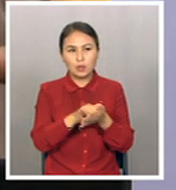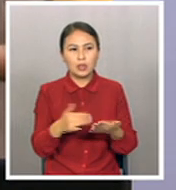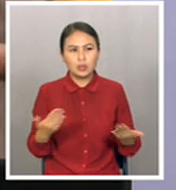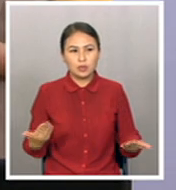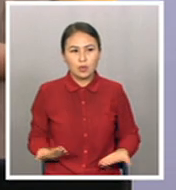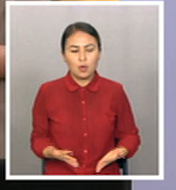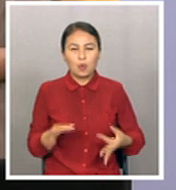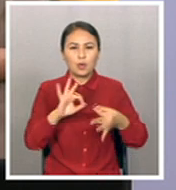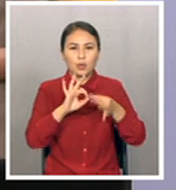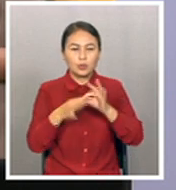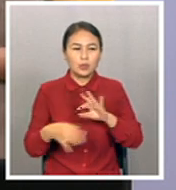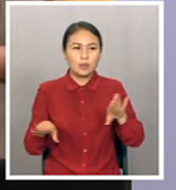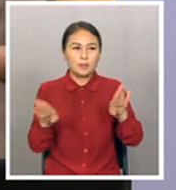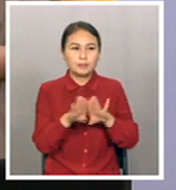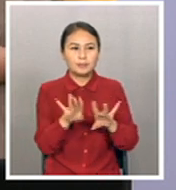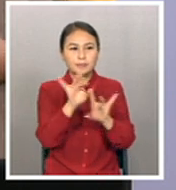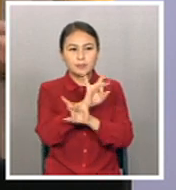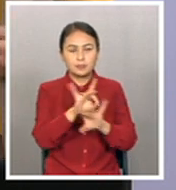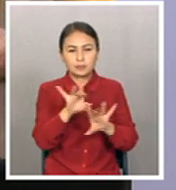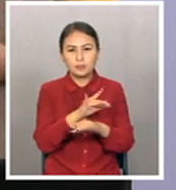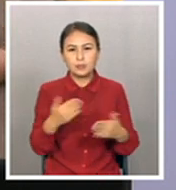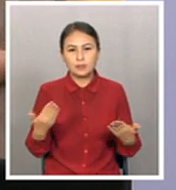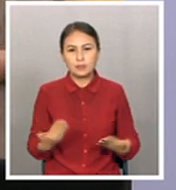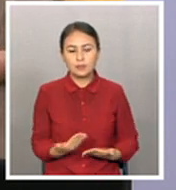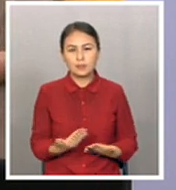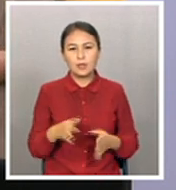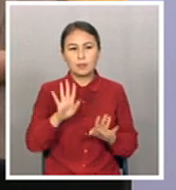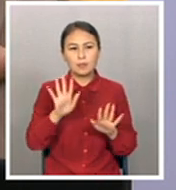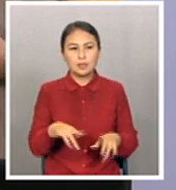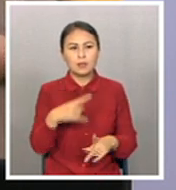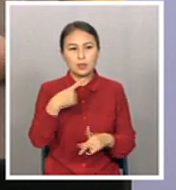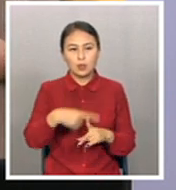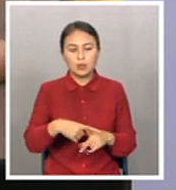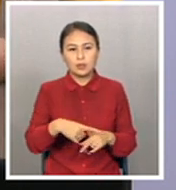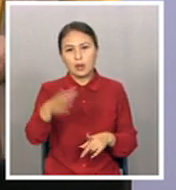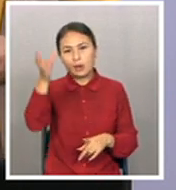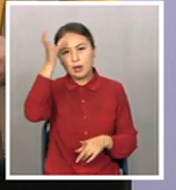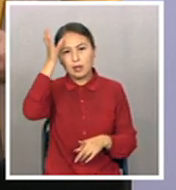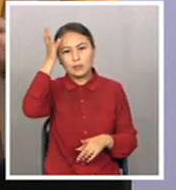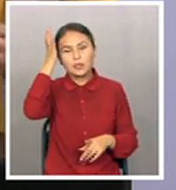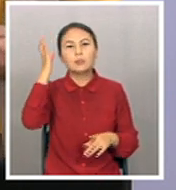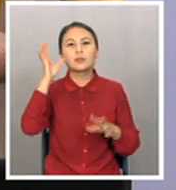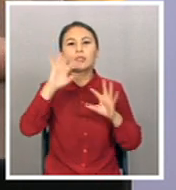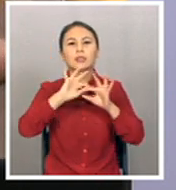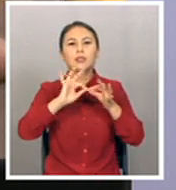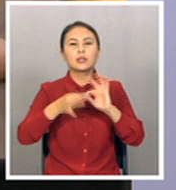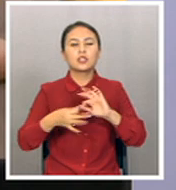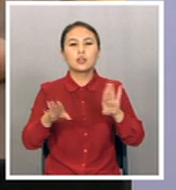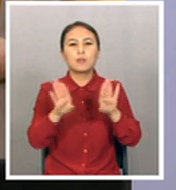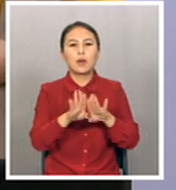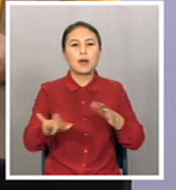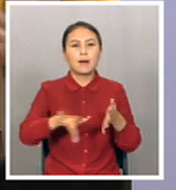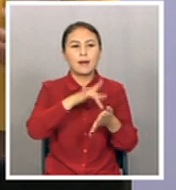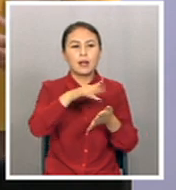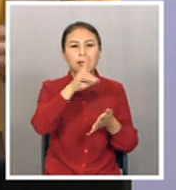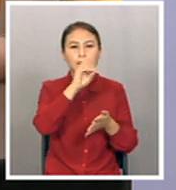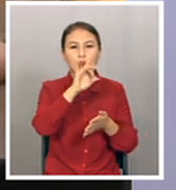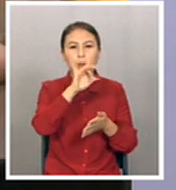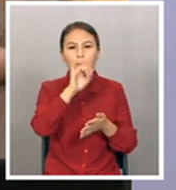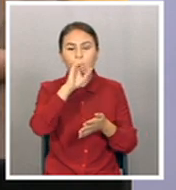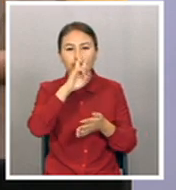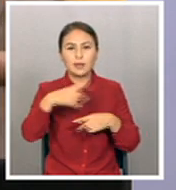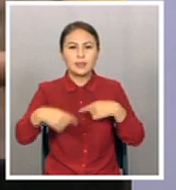айтылады. Бозоқ қаласы керуен жолдарының тоғысында орналасты. Ғалымдардың пікірінше қала керуен және